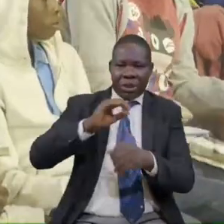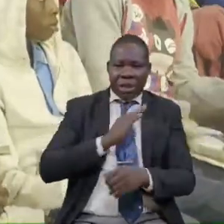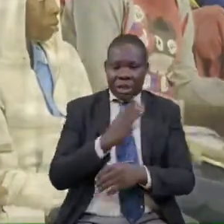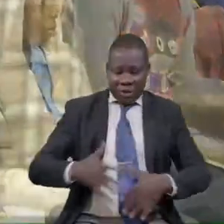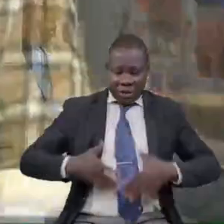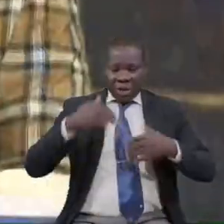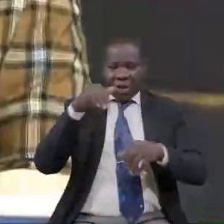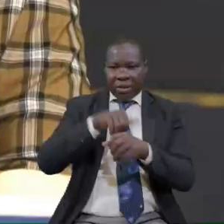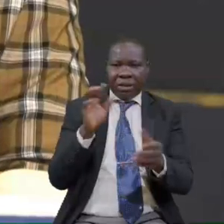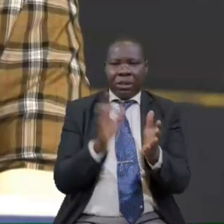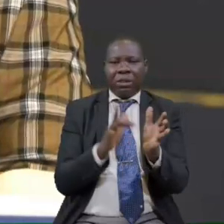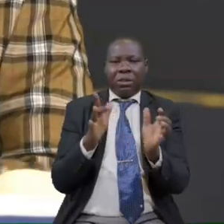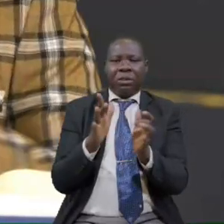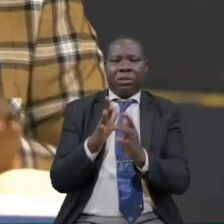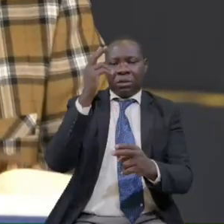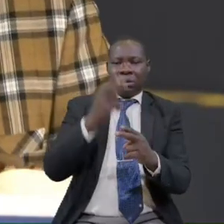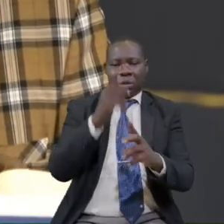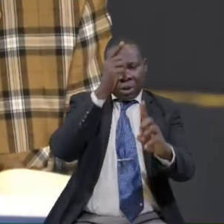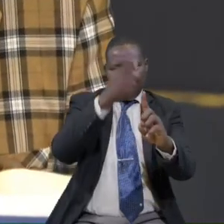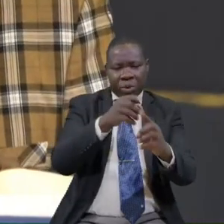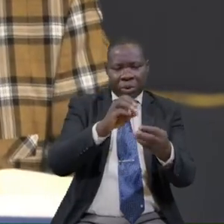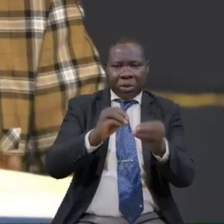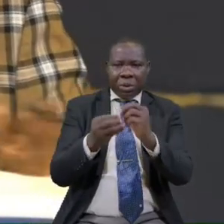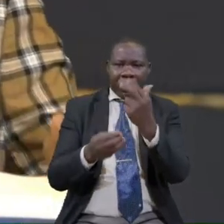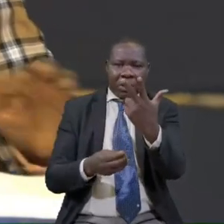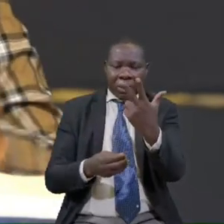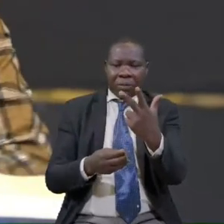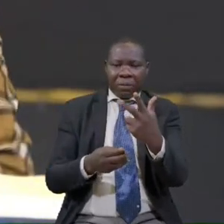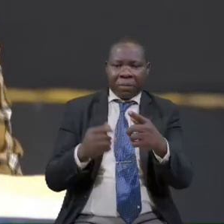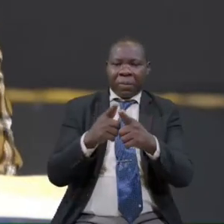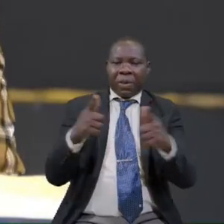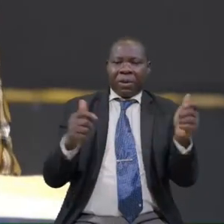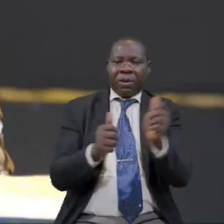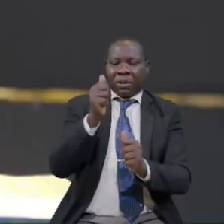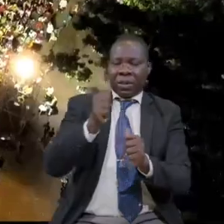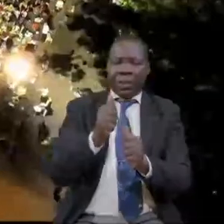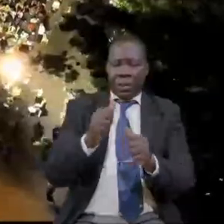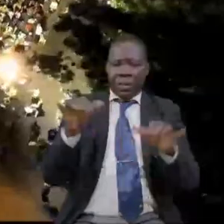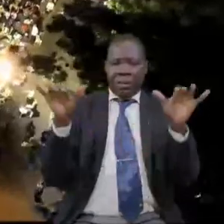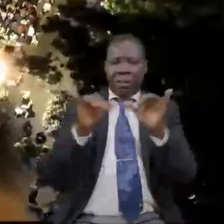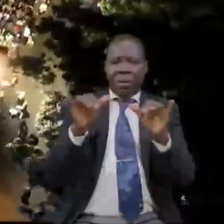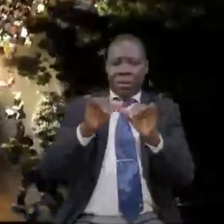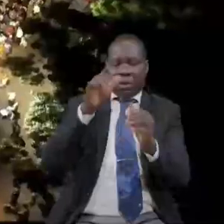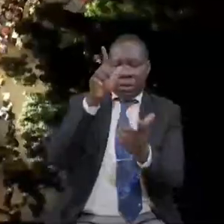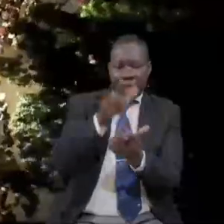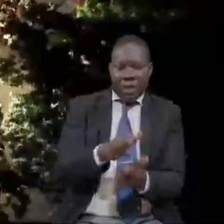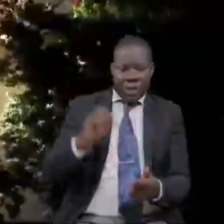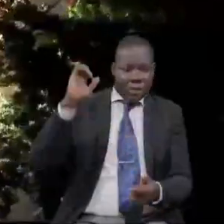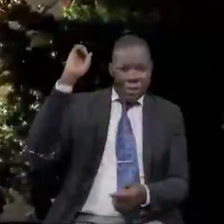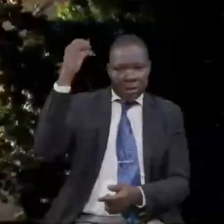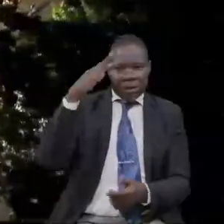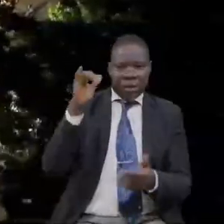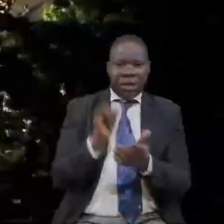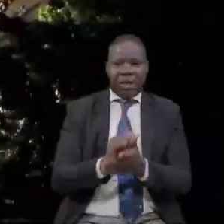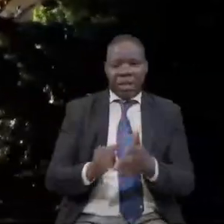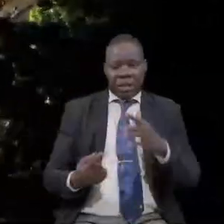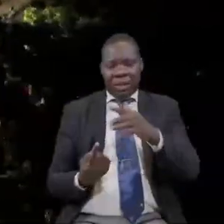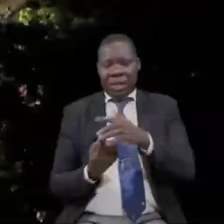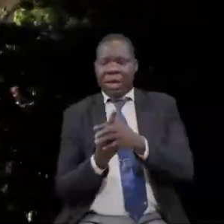allons voir la plus grande et incomparable grâce qui prépare